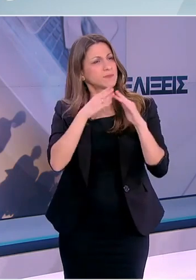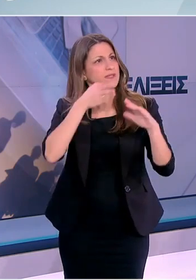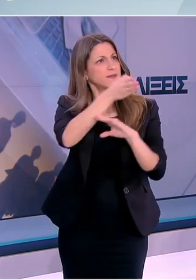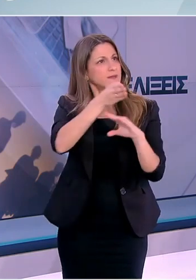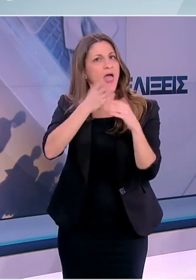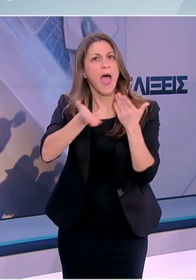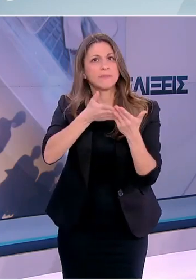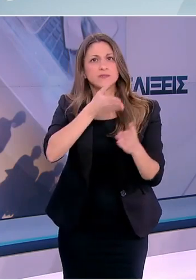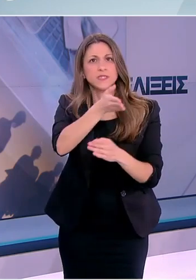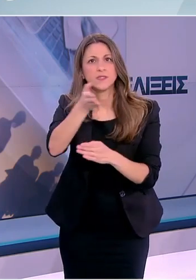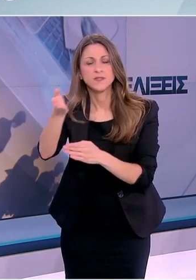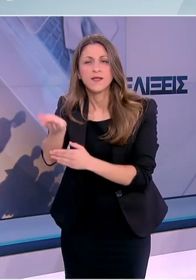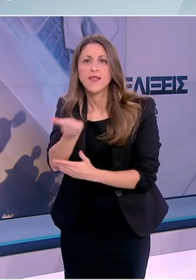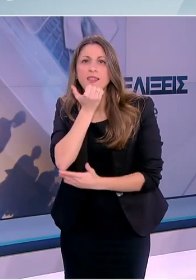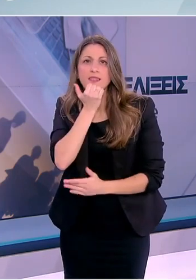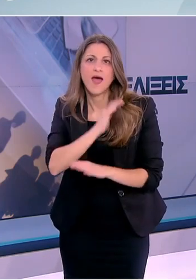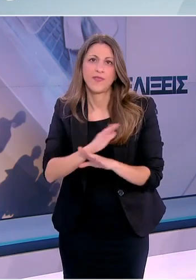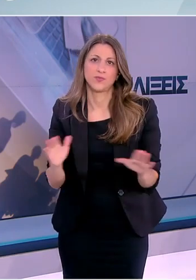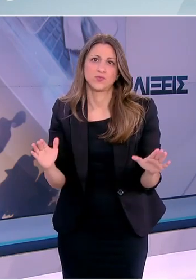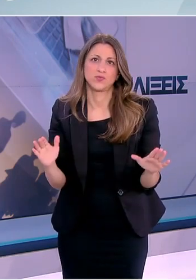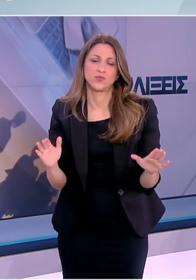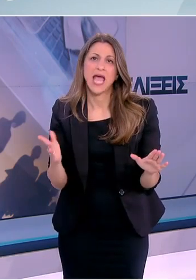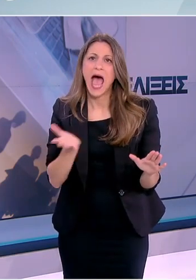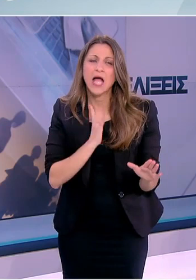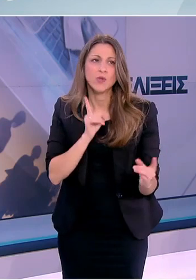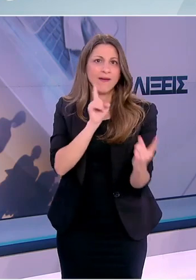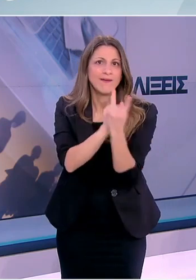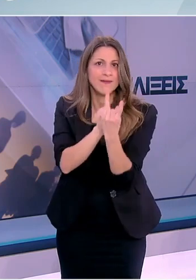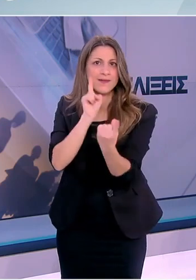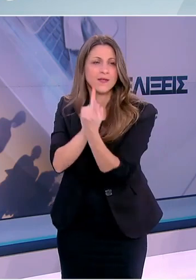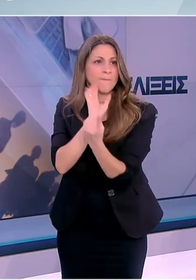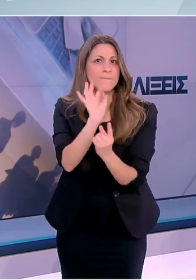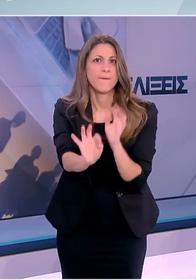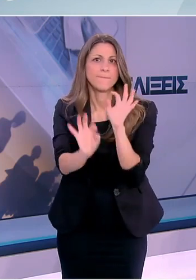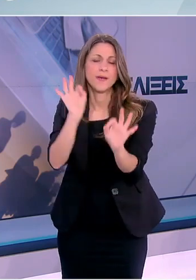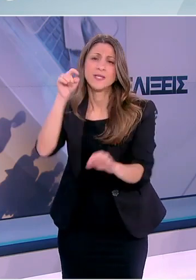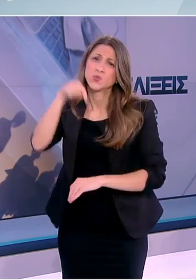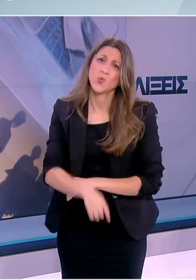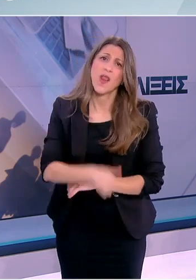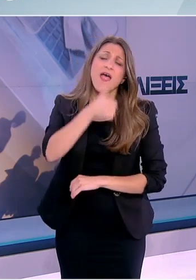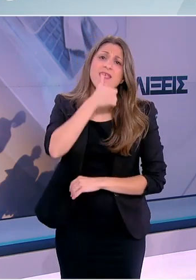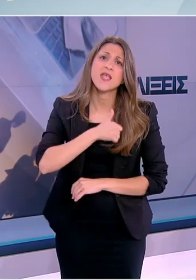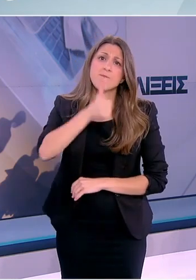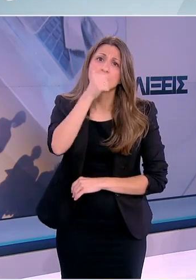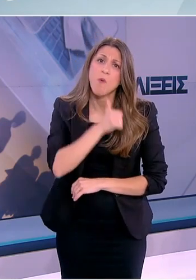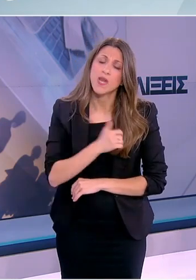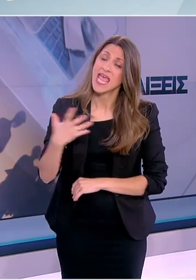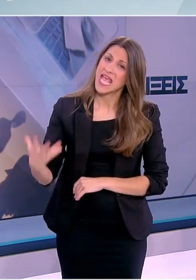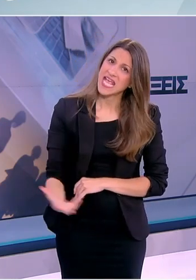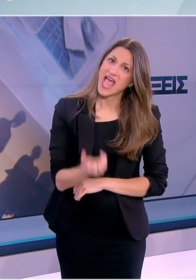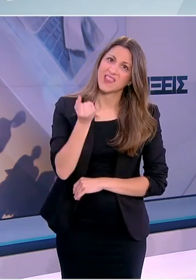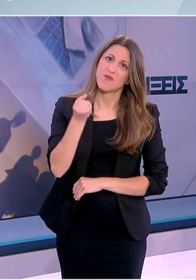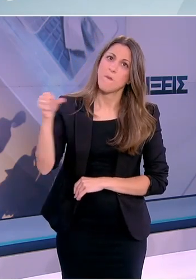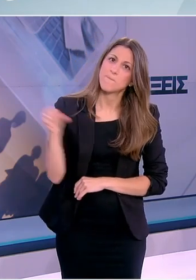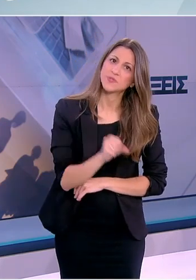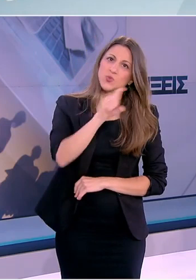άλλα διαμερίσματα ή βρεθούμε με άλλους ανθρώπους. Ας κάνουμε λίγο υπομονή. Είμαστε πολύ κοντά στο να πάρουμε πίσω τις ζωές